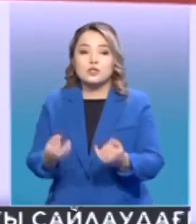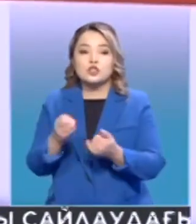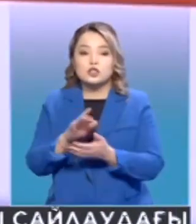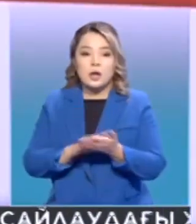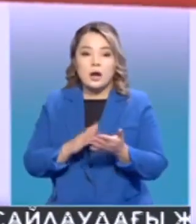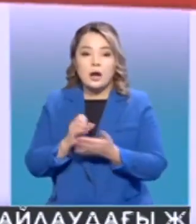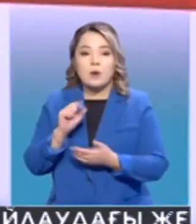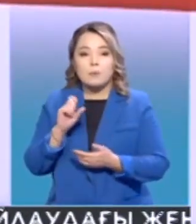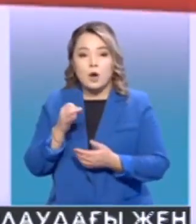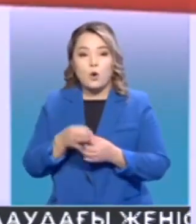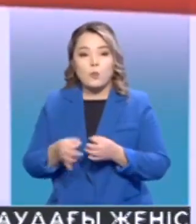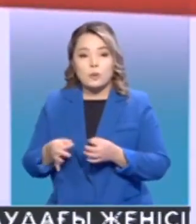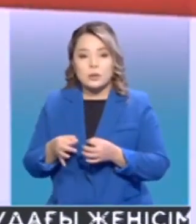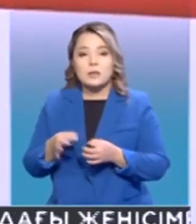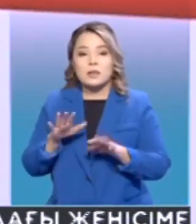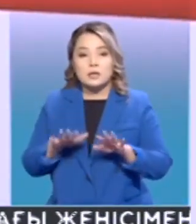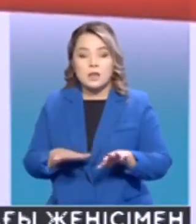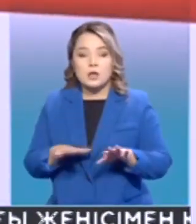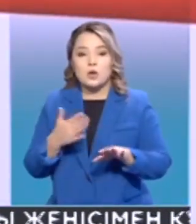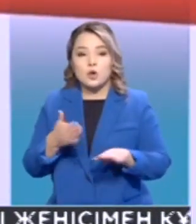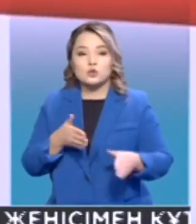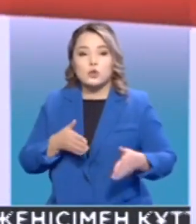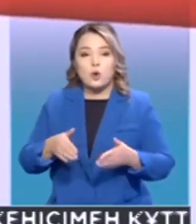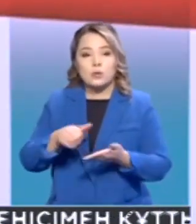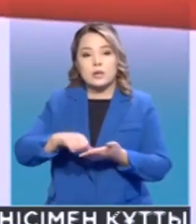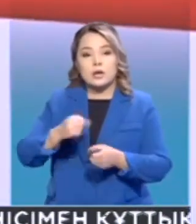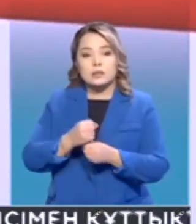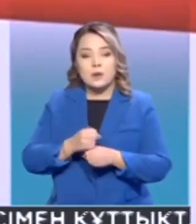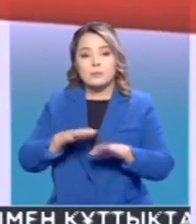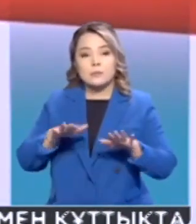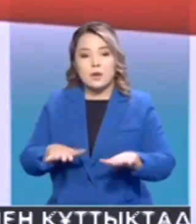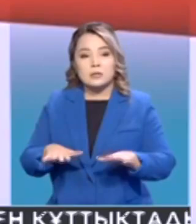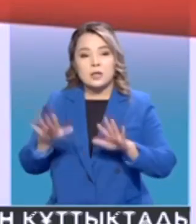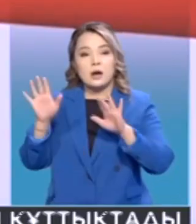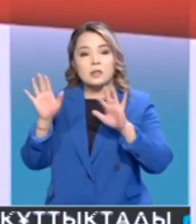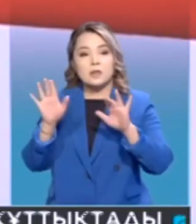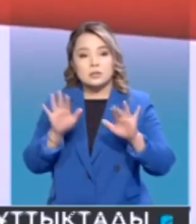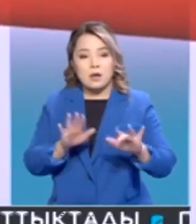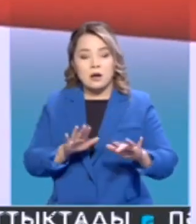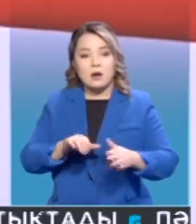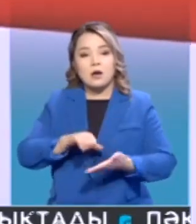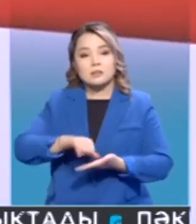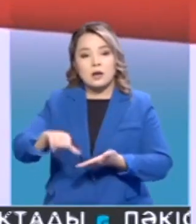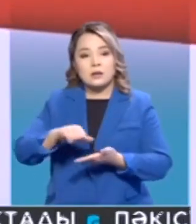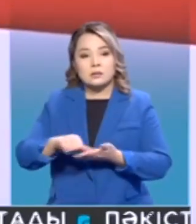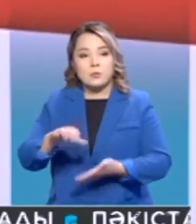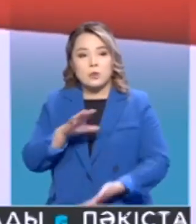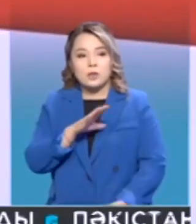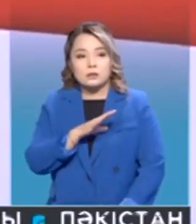Жалғастырамыз. Абай облысының Көктерек ауылында жол төсейтін мекеме қар жауғанда асфальт төсеген.